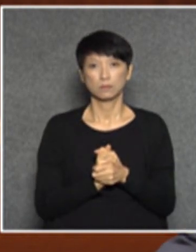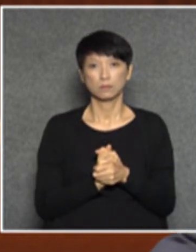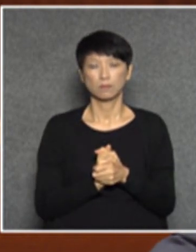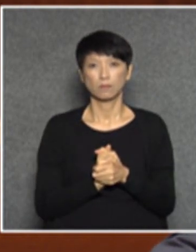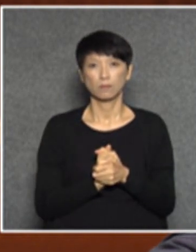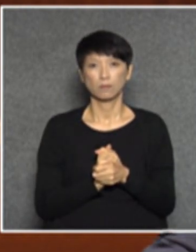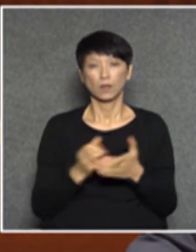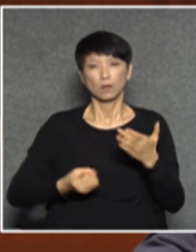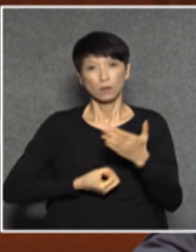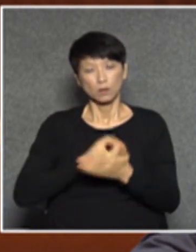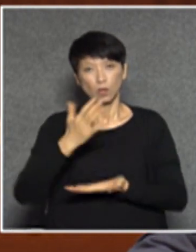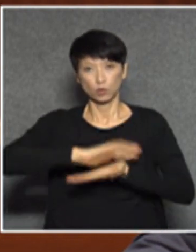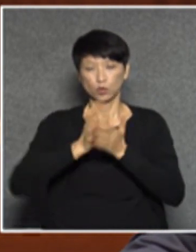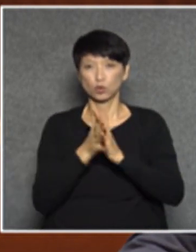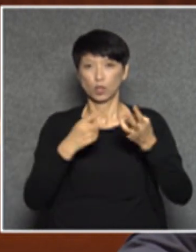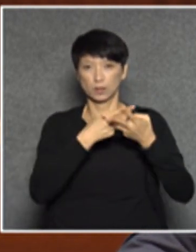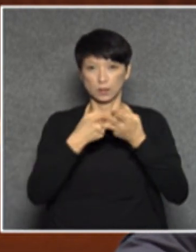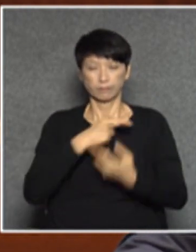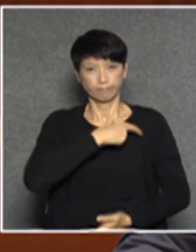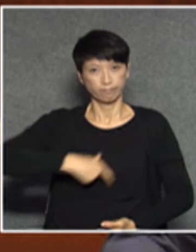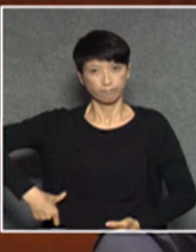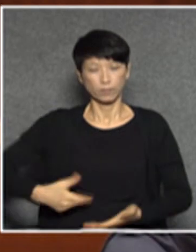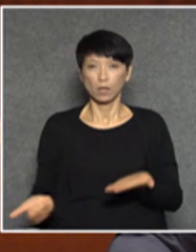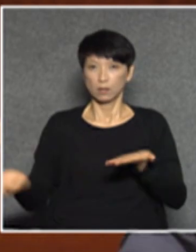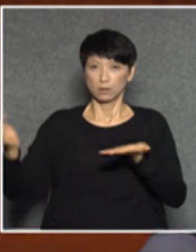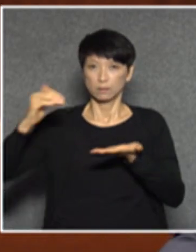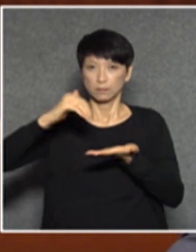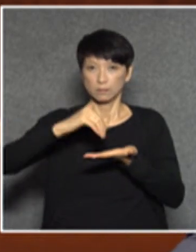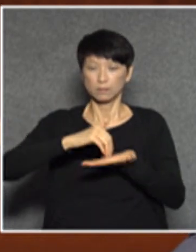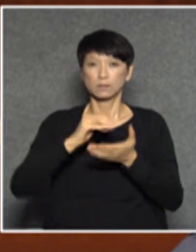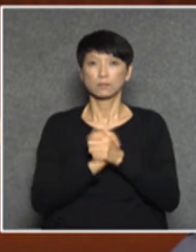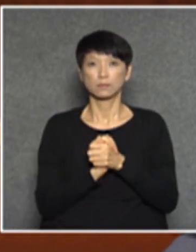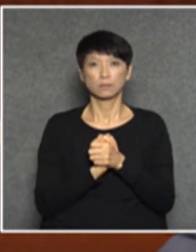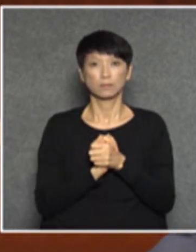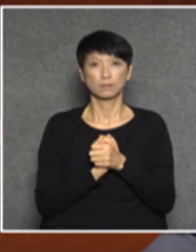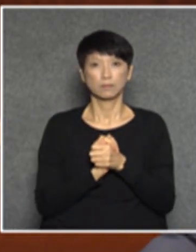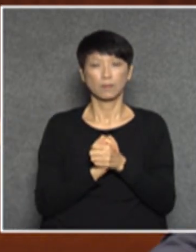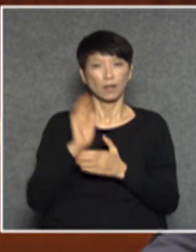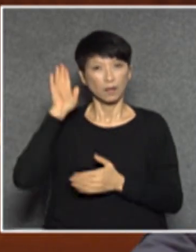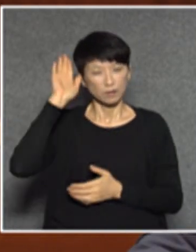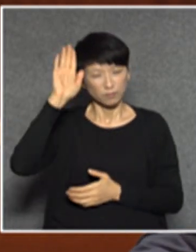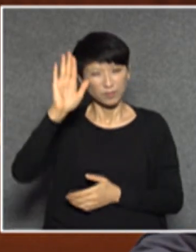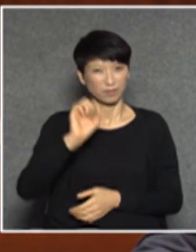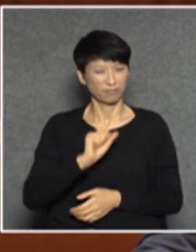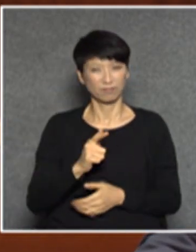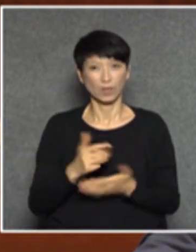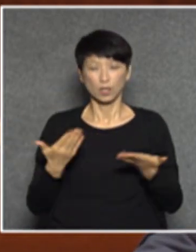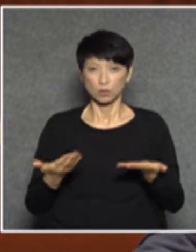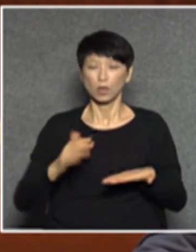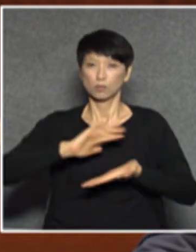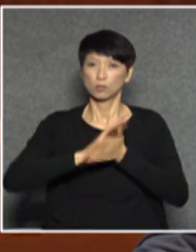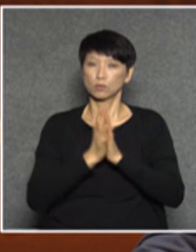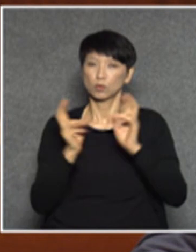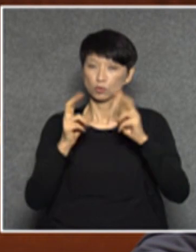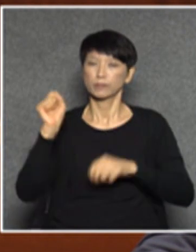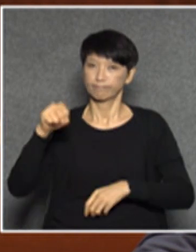見泛民黨派的議員咧，至今希望將來都不會啦。至今冇人話唔見。大